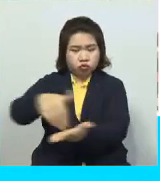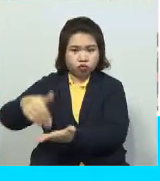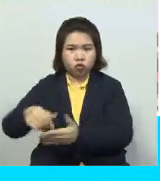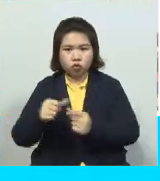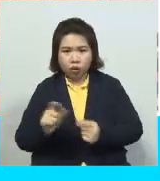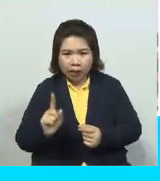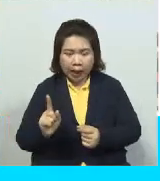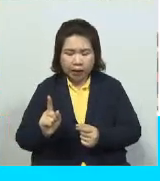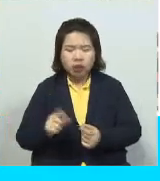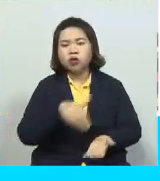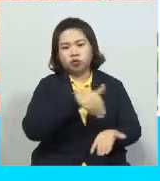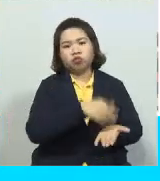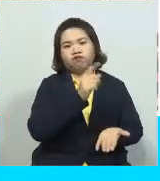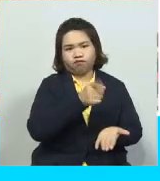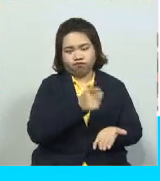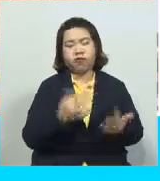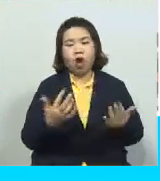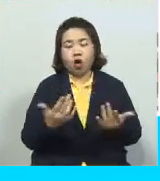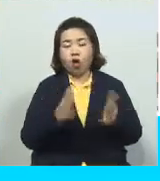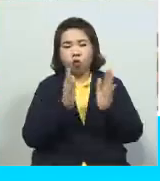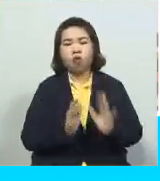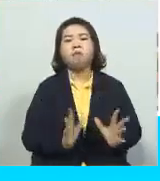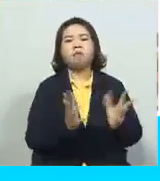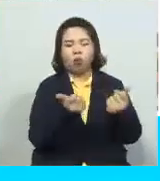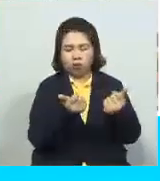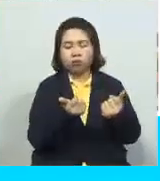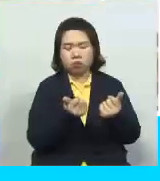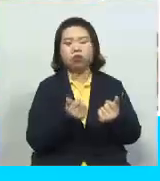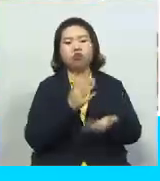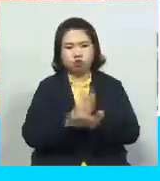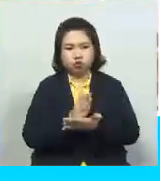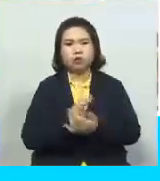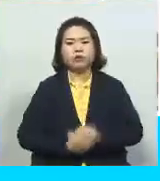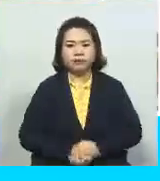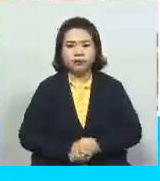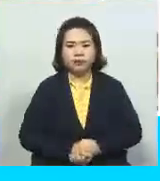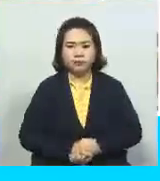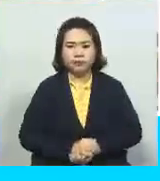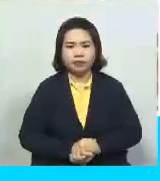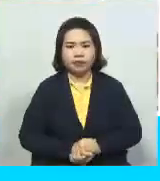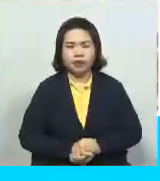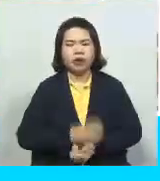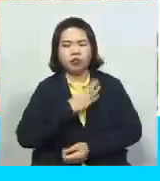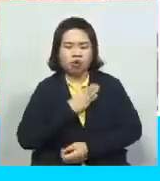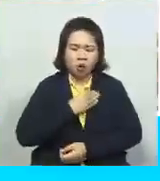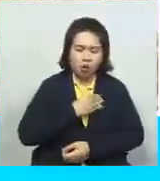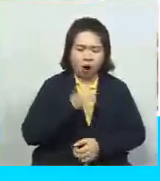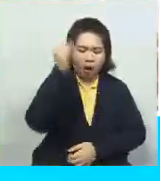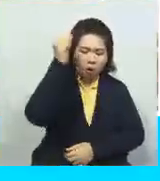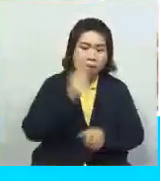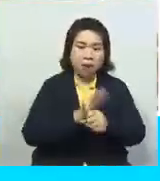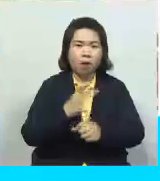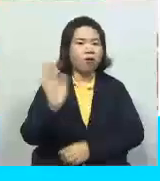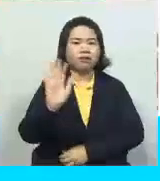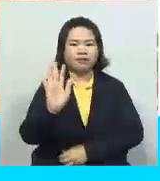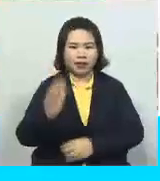รถก็จะให้บริการจนกว่าจะเสร็จสิ้นพิธีเลยนะครับจนกว่าพี่น้องประชาชนจะออกเพราะฉะนั้นตรงนี้ไม่ต้องกังวลอันนี้ในส่วน